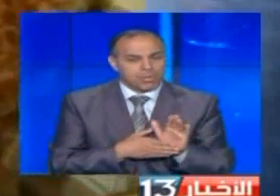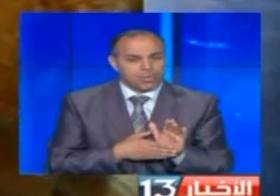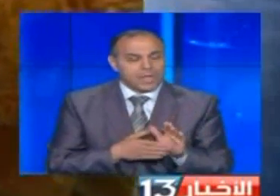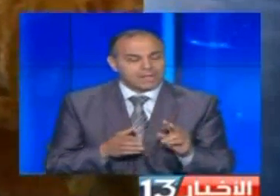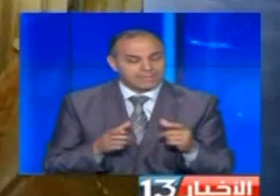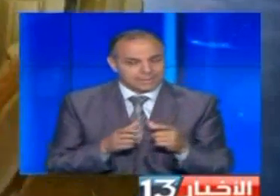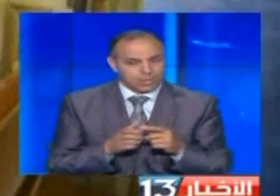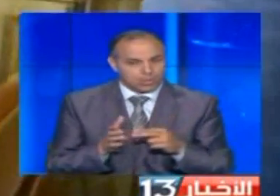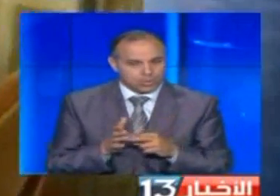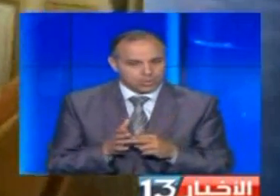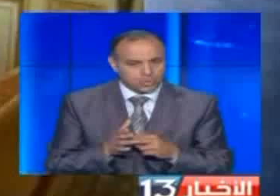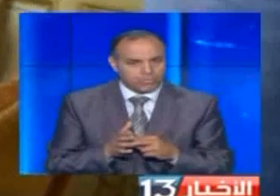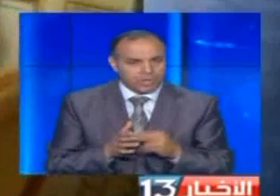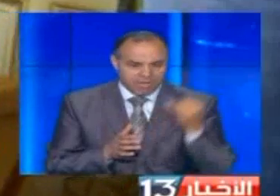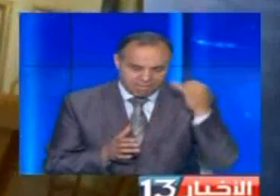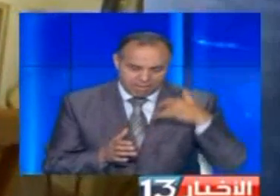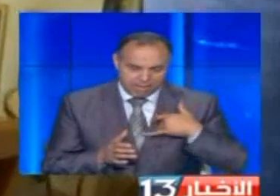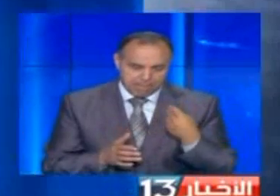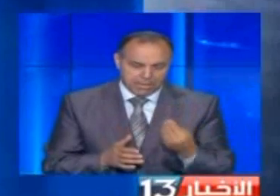النظام كبادرة حسن نوايا.